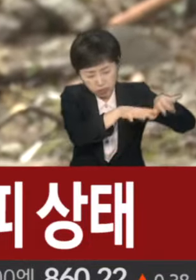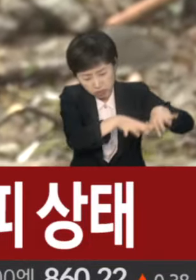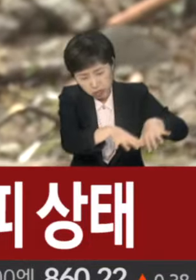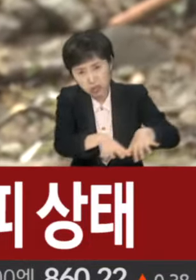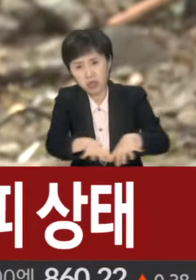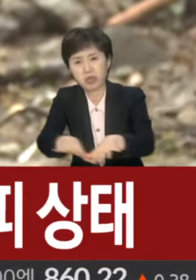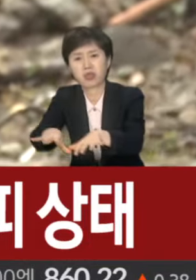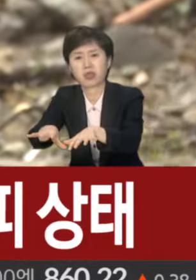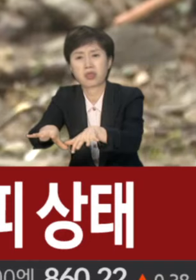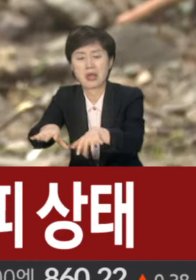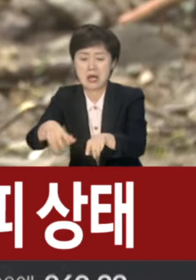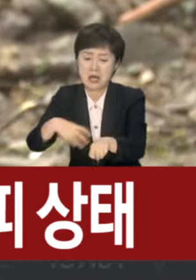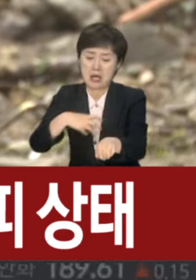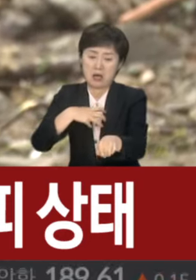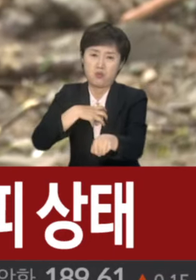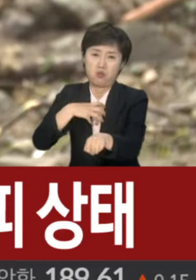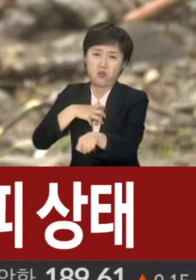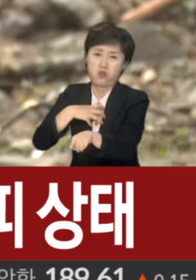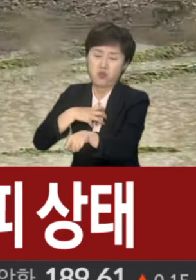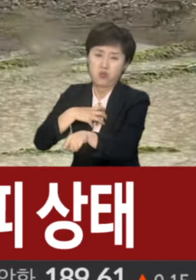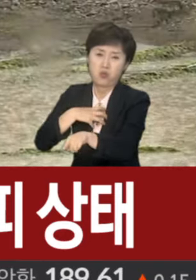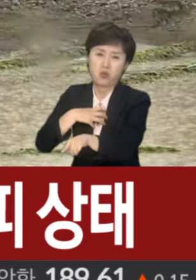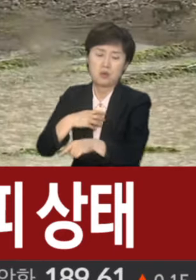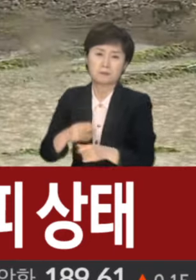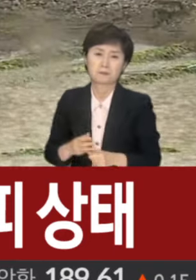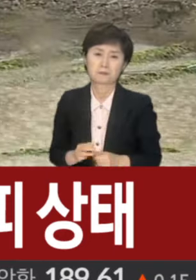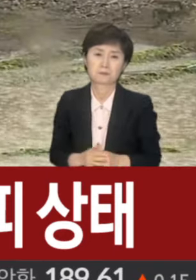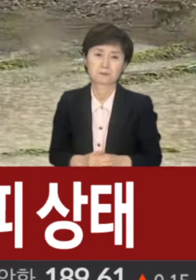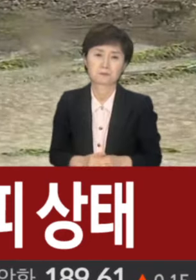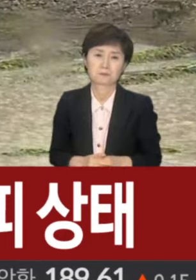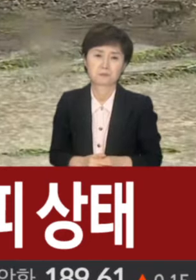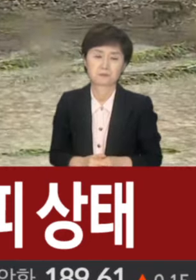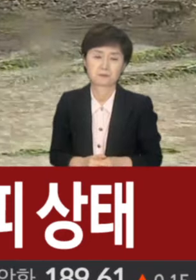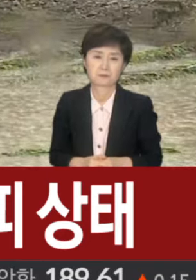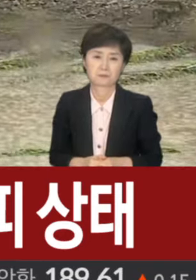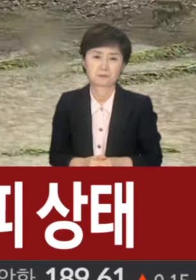민가를 덮칠 정도로 당시 상황을 짐작할 수 있습니다.